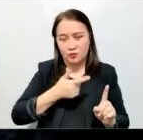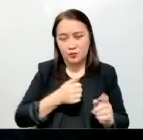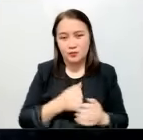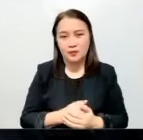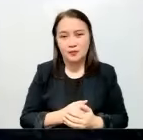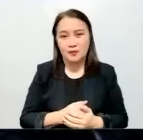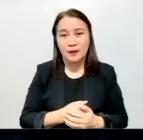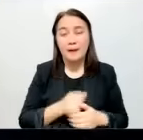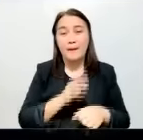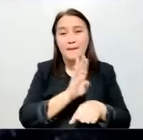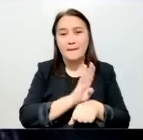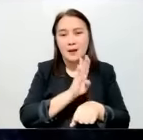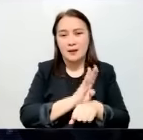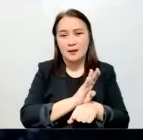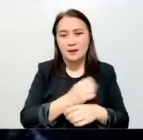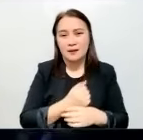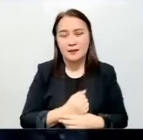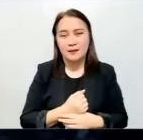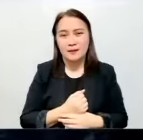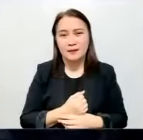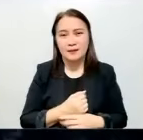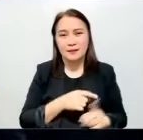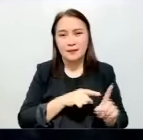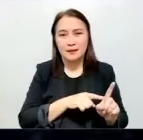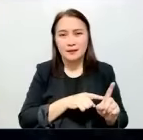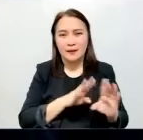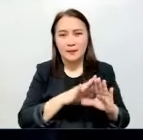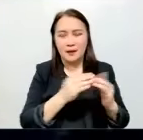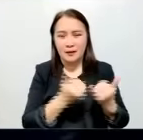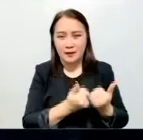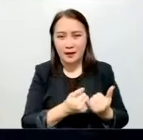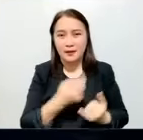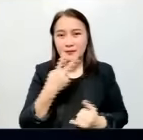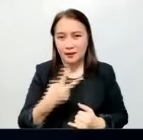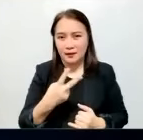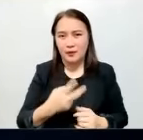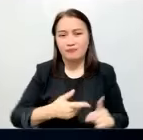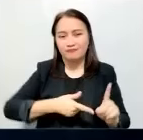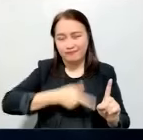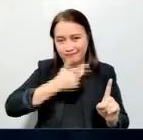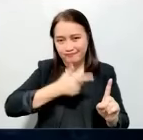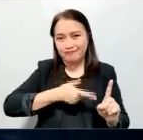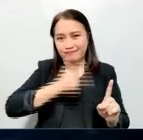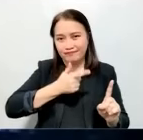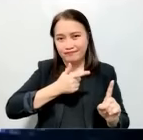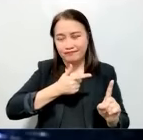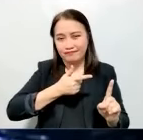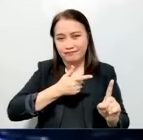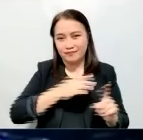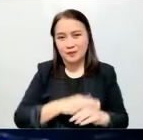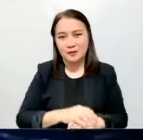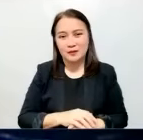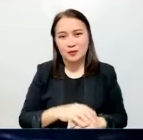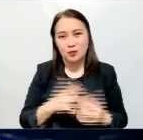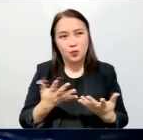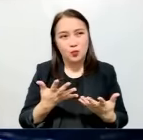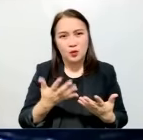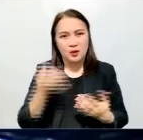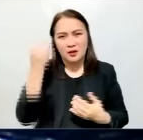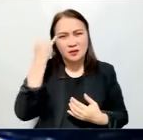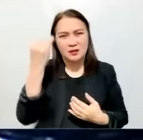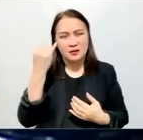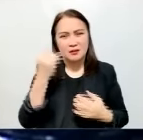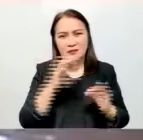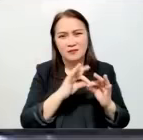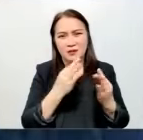Baklaran nangyari ang pamamaslang. Ayon sa barangay, 2 tama ng balang kumitil sa buhay ng biktima. Wala raw ideya ang mga kamag-anak sa posibleng motibo